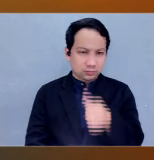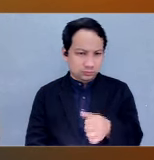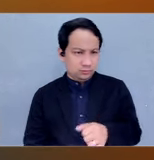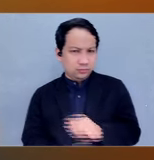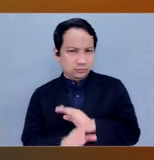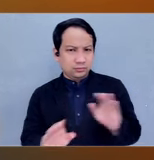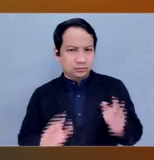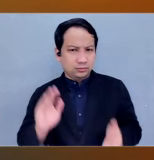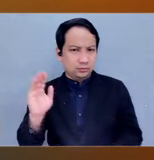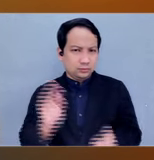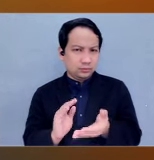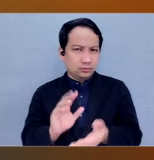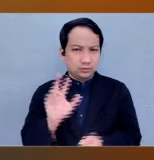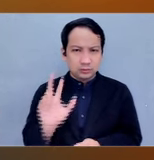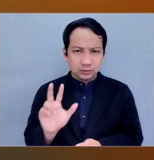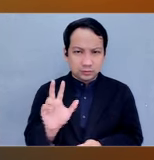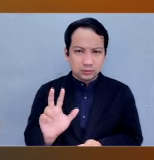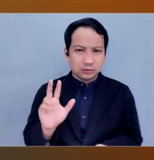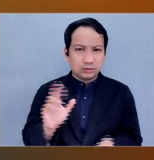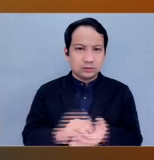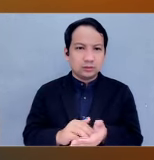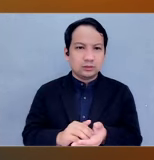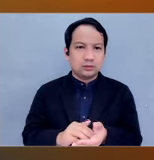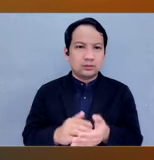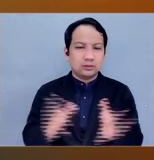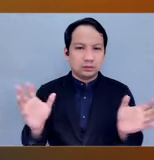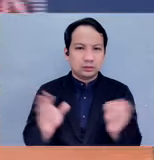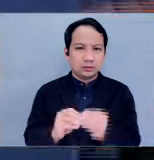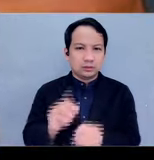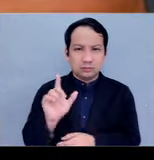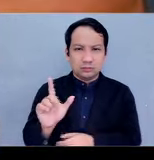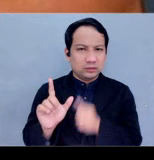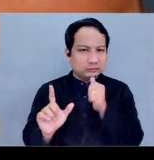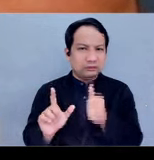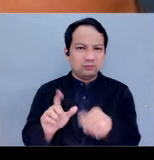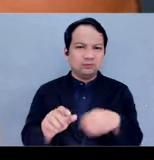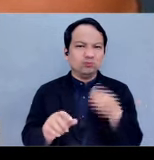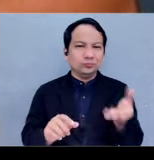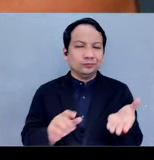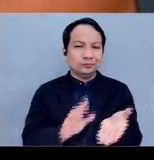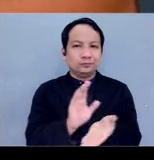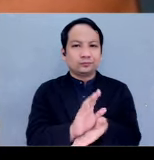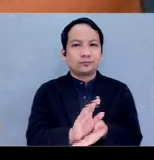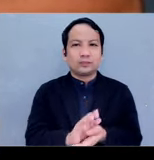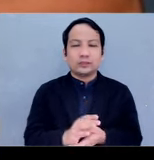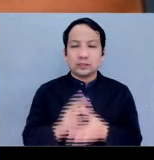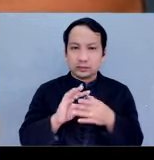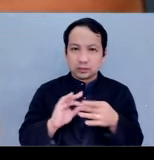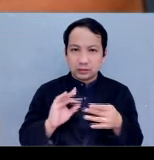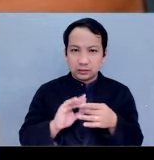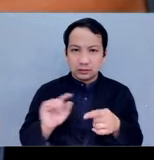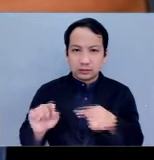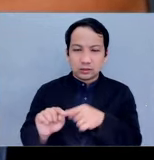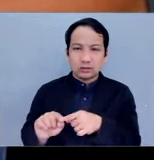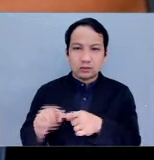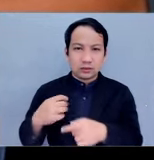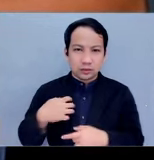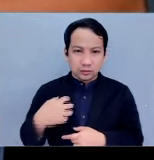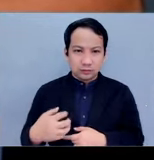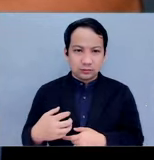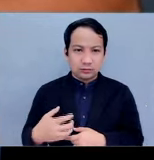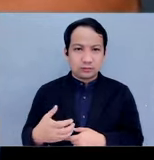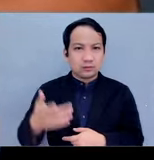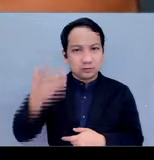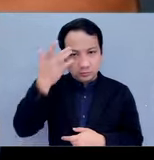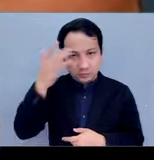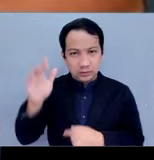yun ng 30 hanggang sa naging 20, pero hindi po ako nagbigay. Ayon sa salaysay ng biktima sa pulis, magaling daw kasing magsalita